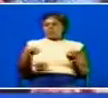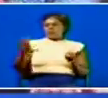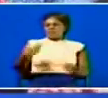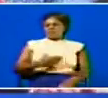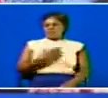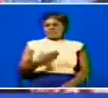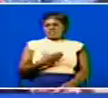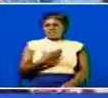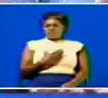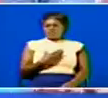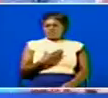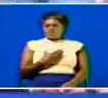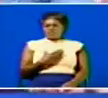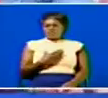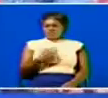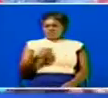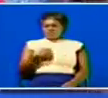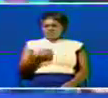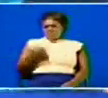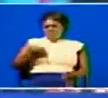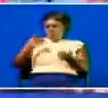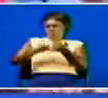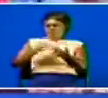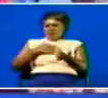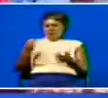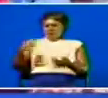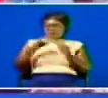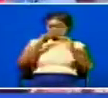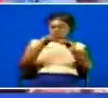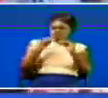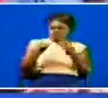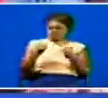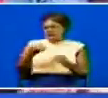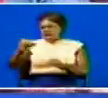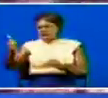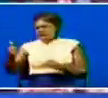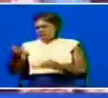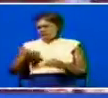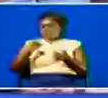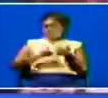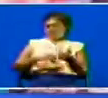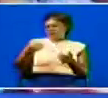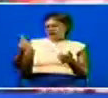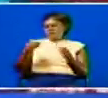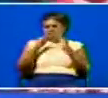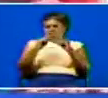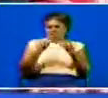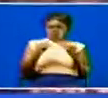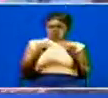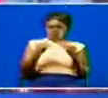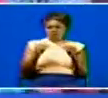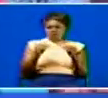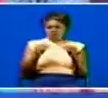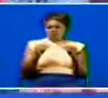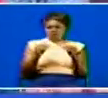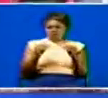yake. Halafu, mimi natoa bibi yangu, mwingine atoa bibi yake kesho, mimi nitoa mwalimu tena kesho. Ng'ombe yangu yende na tumetoa watoto wande